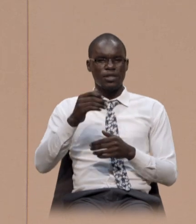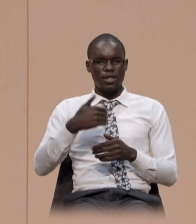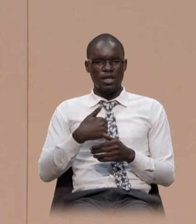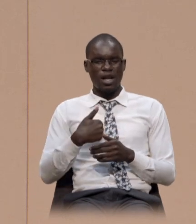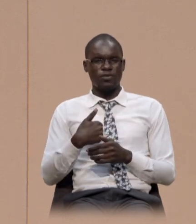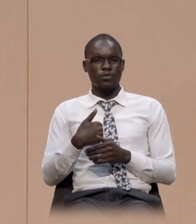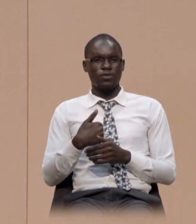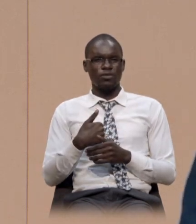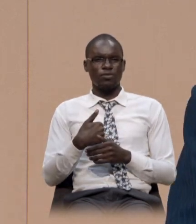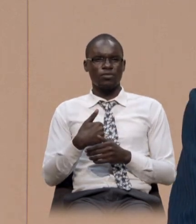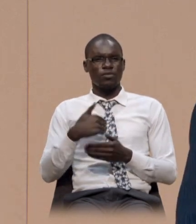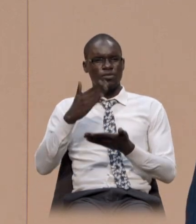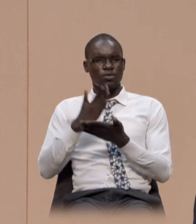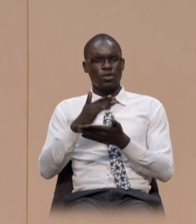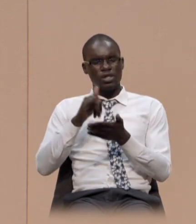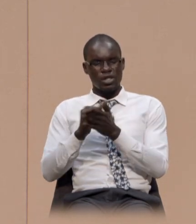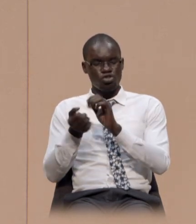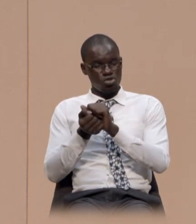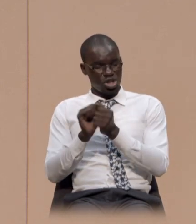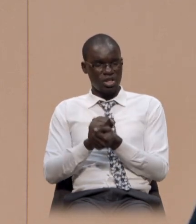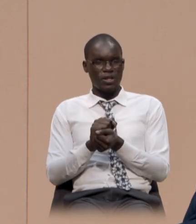kwamba unabadilisha.